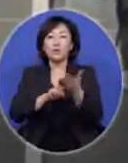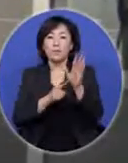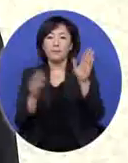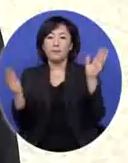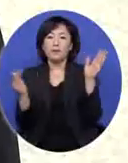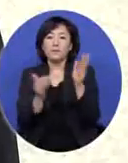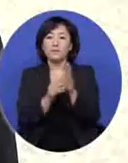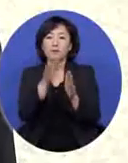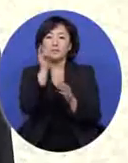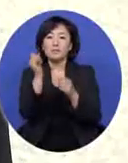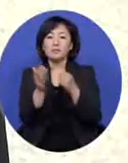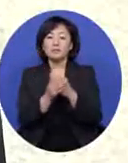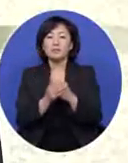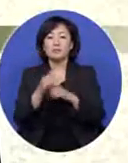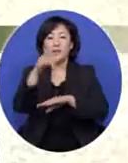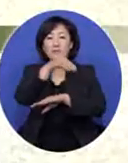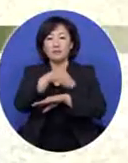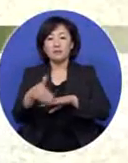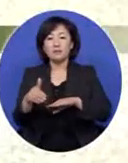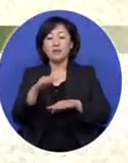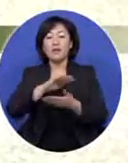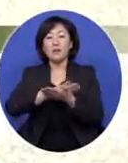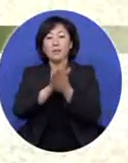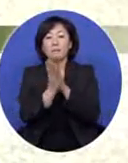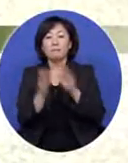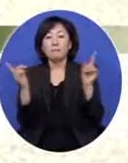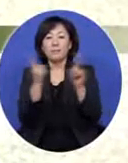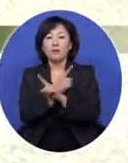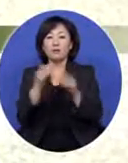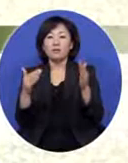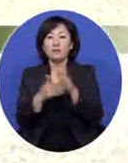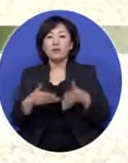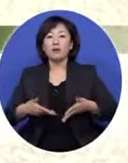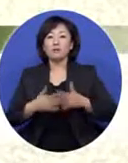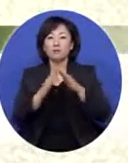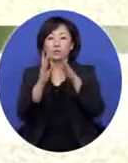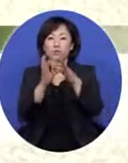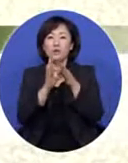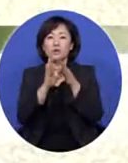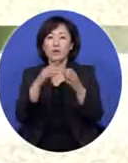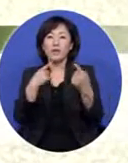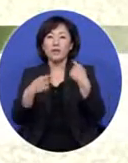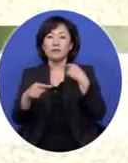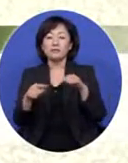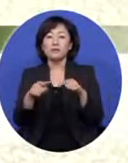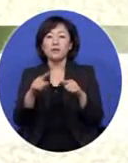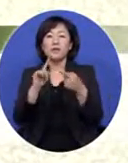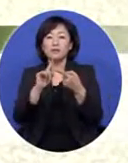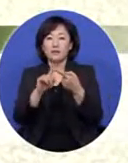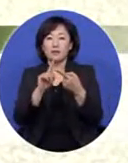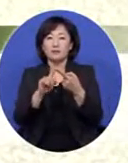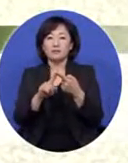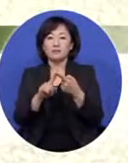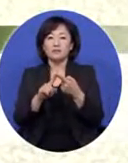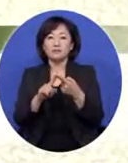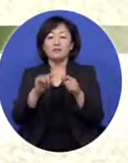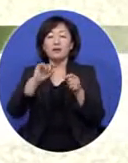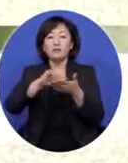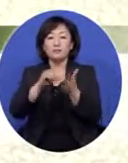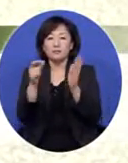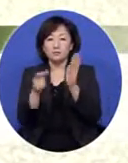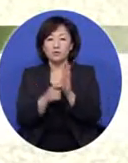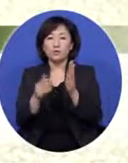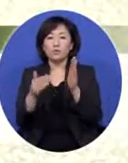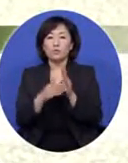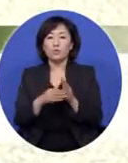내비쳤습니다. 뭐 설계 변경이라든지 여타 건축과 관련된 이런 행정 행위 부분에 대해서는 저희들이 일정 정도